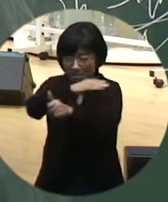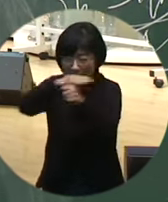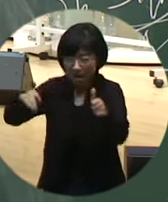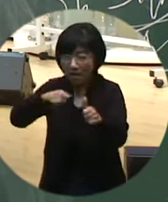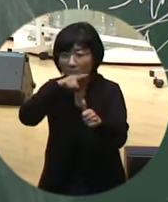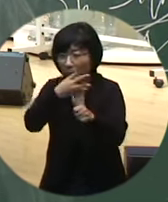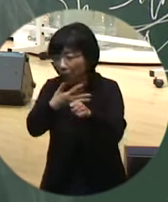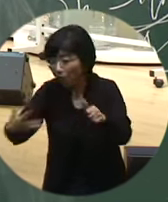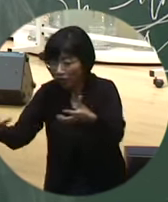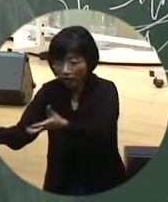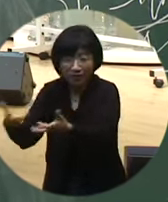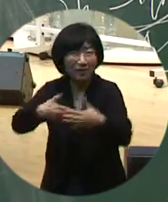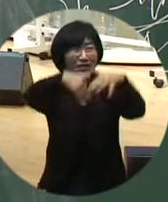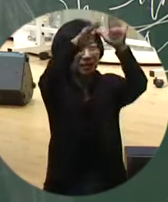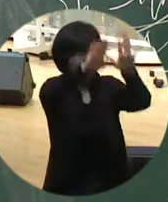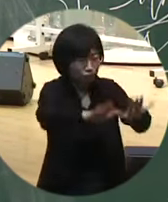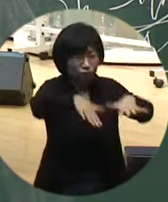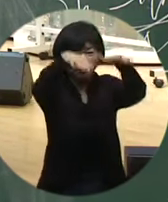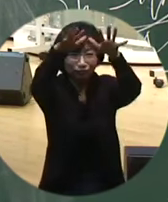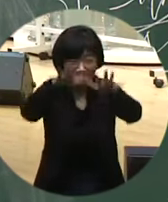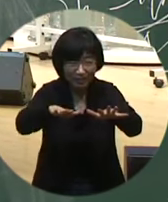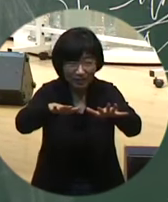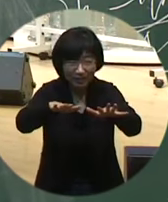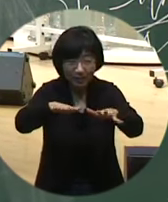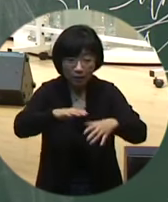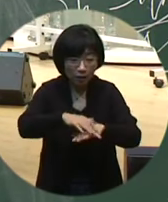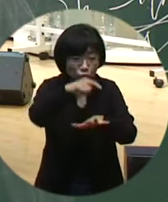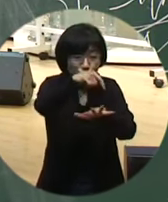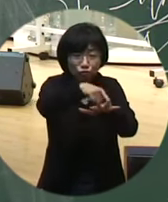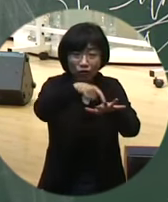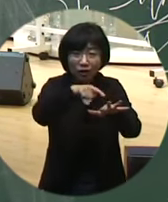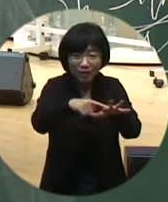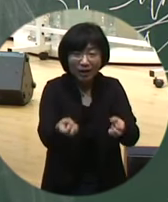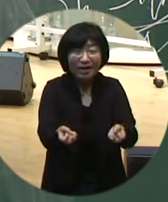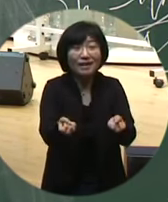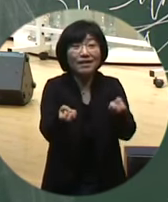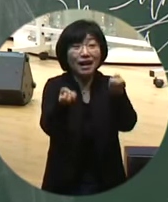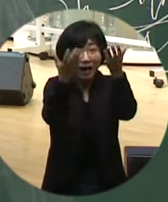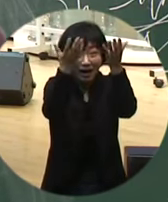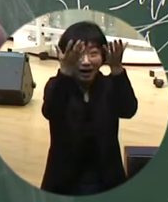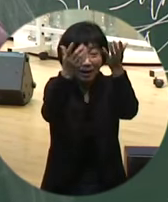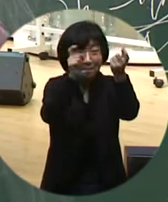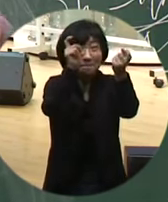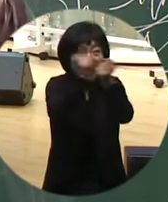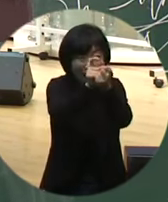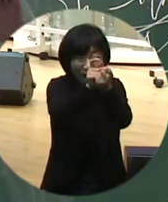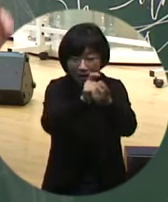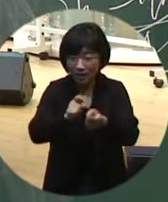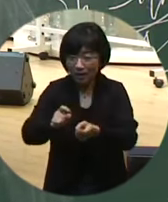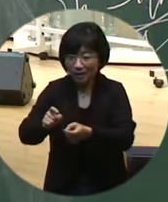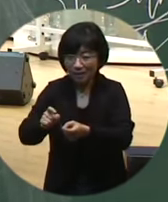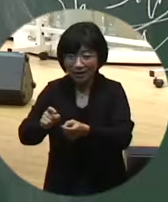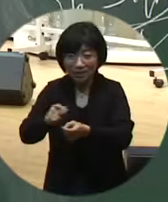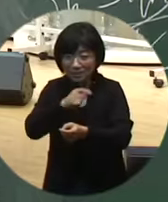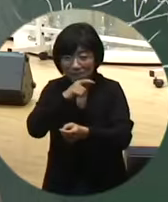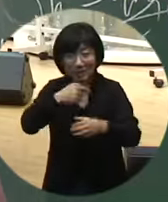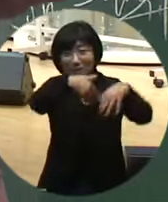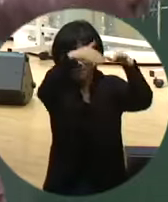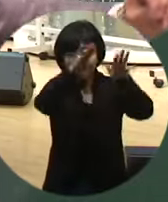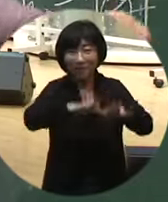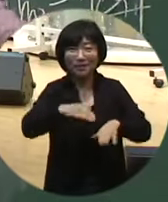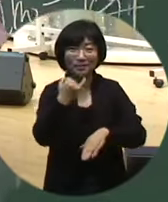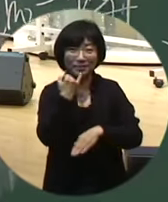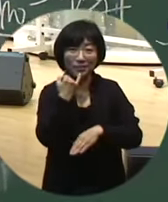do that before, 유월절 그날 양 잡아서 피 발라야 된다니까. You need to apply the blood on the day of the Passover. 1년 전에 양 잡아서 집집마다 피 바르다니면